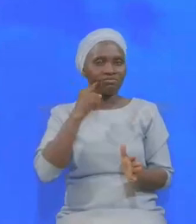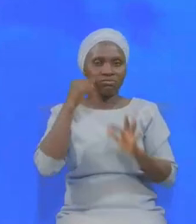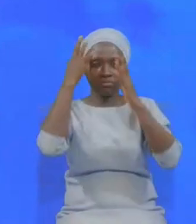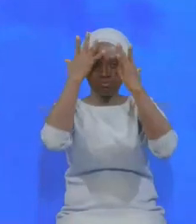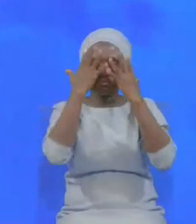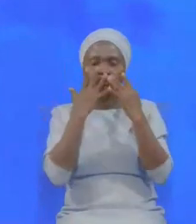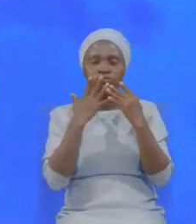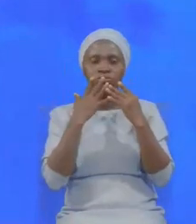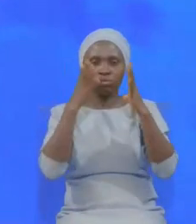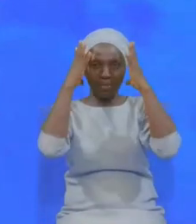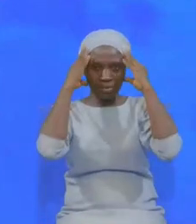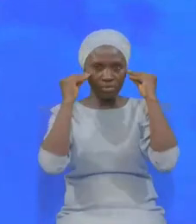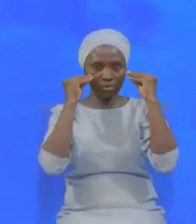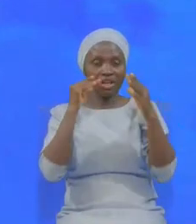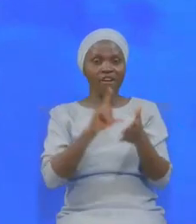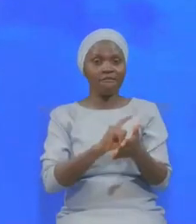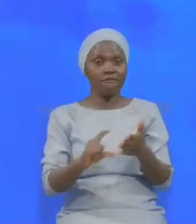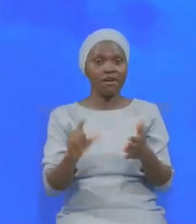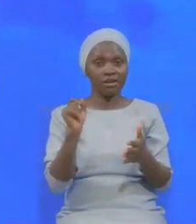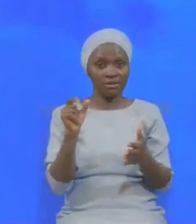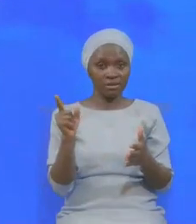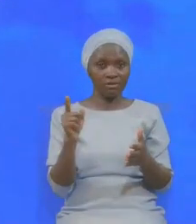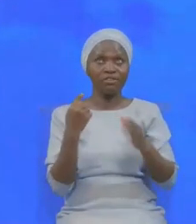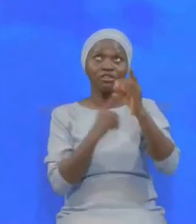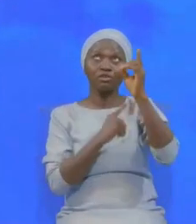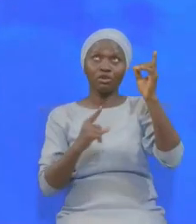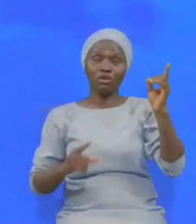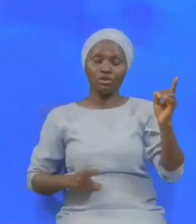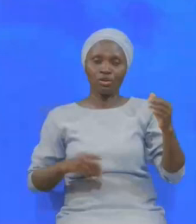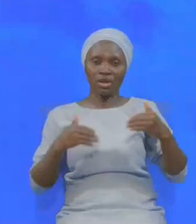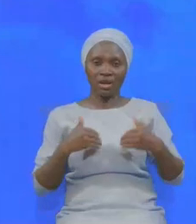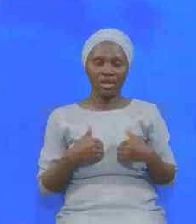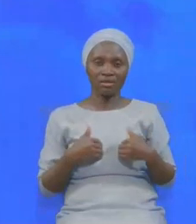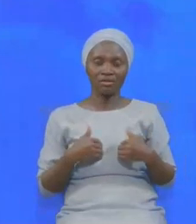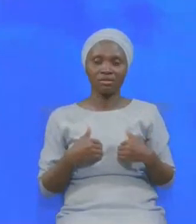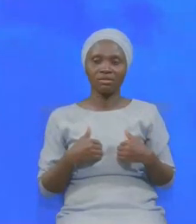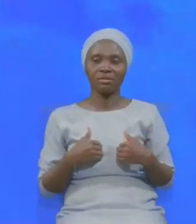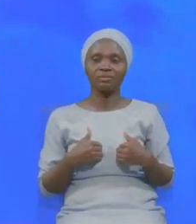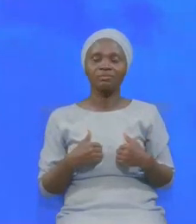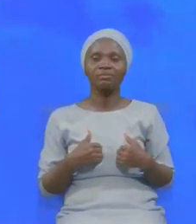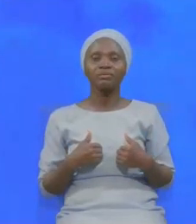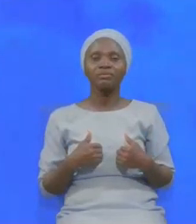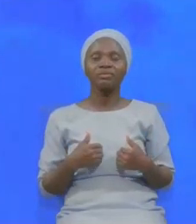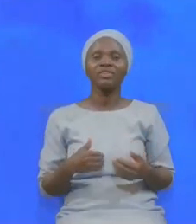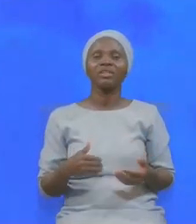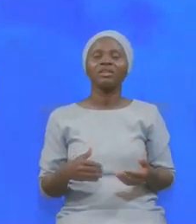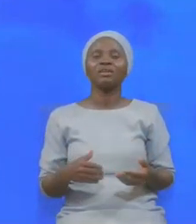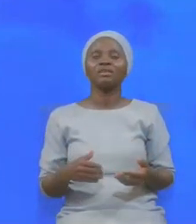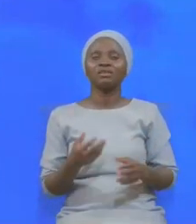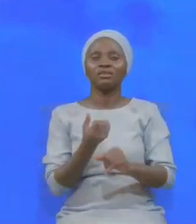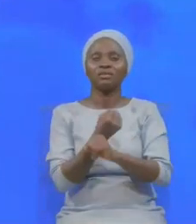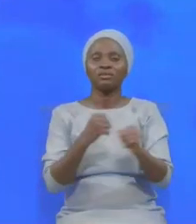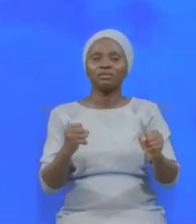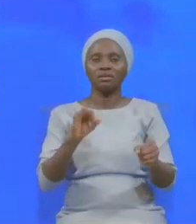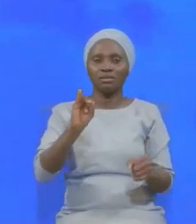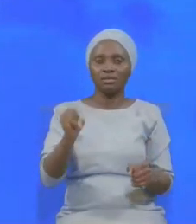d'expérience. Mais allons au verset 11. Car l'Éternel rachète Jacob. Amen. Il le délivre de